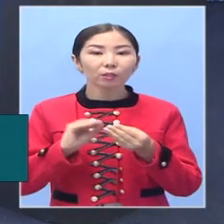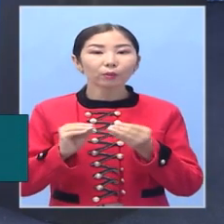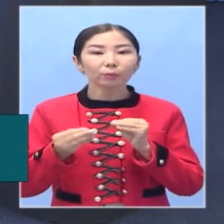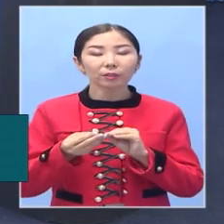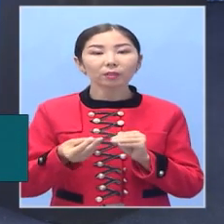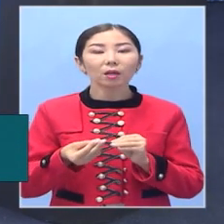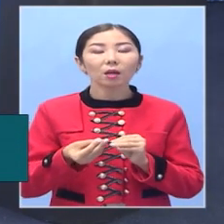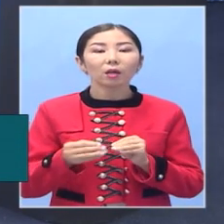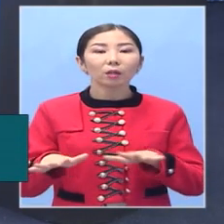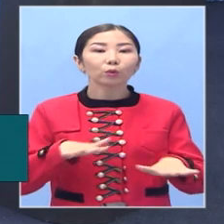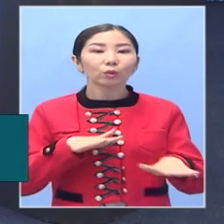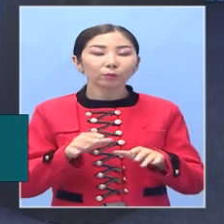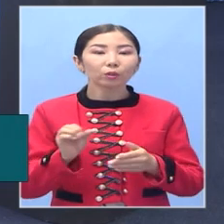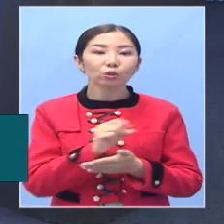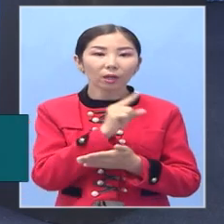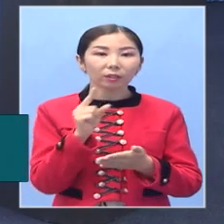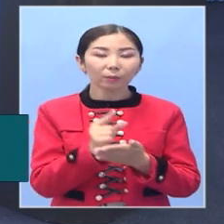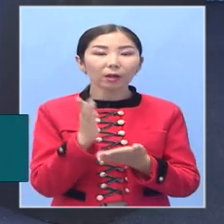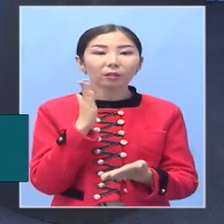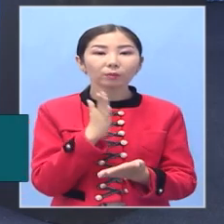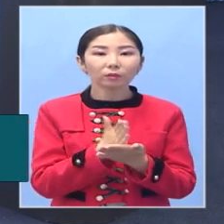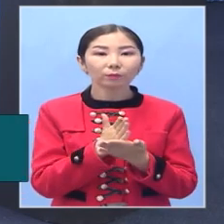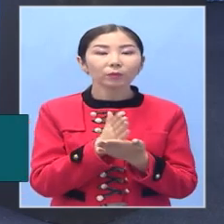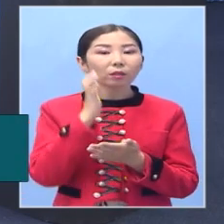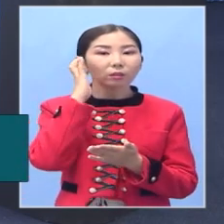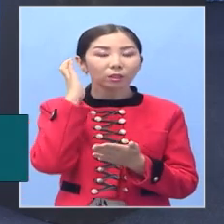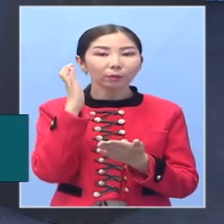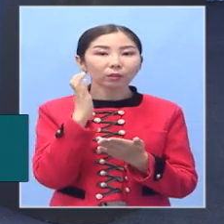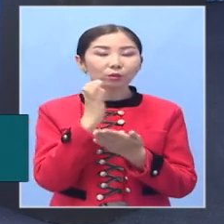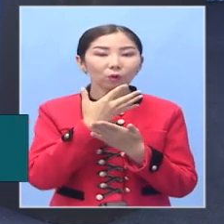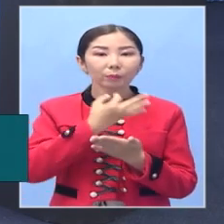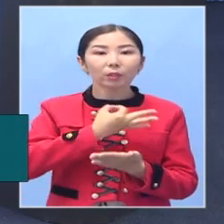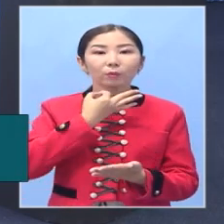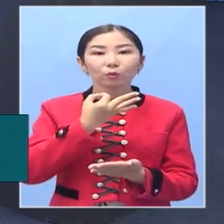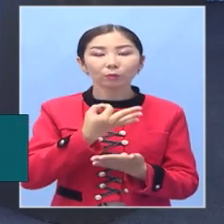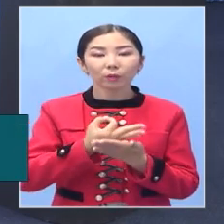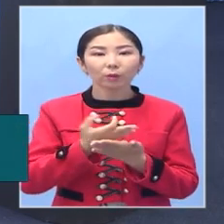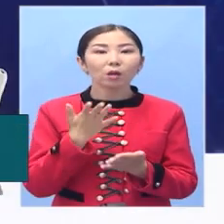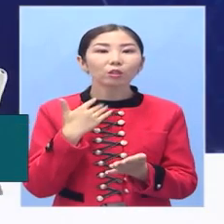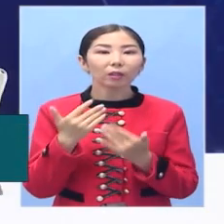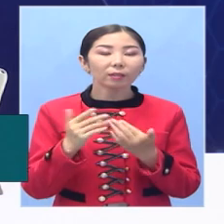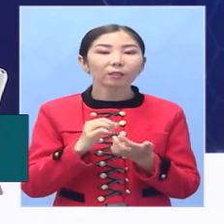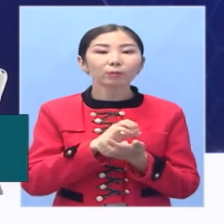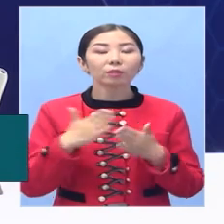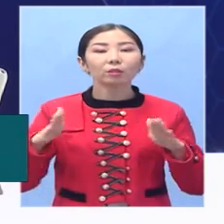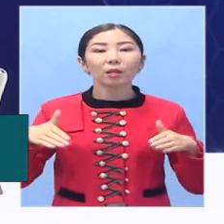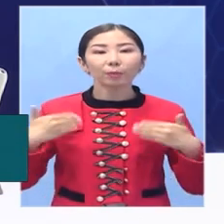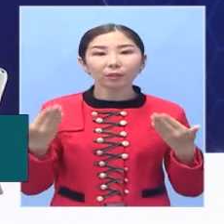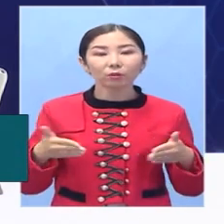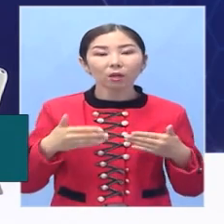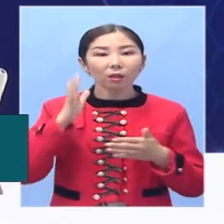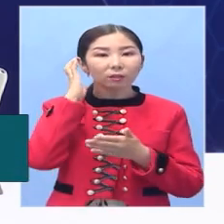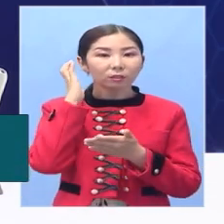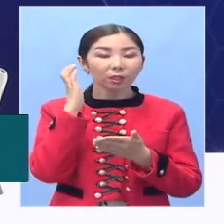көрермендерімізден сұрақтар келіп түсіп жатыр екен. Алдымен сұрақты тыңдап алып жауап берейік, сосын сұхбатымызды одан әрі жалғастырамыз. Сәлеметсіз бе? Тыңдап